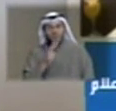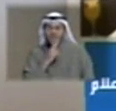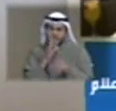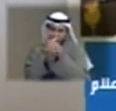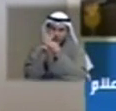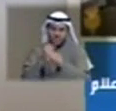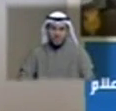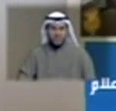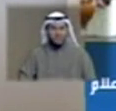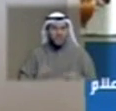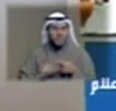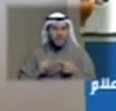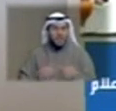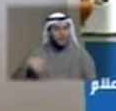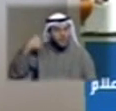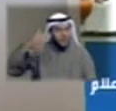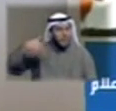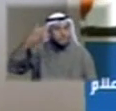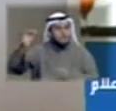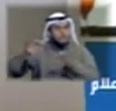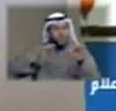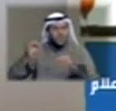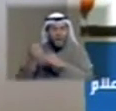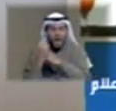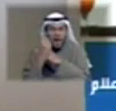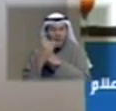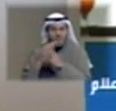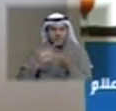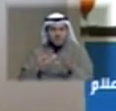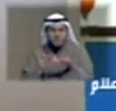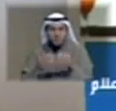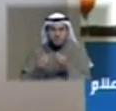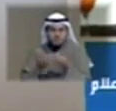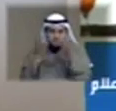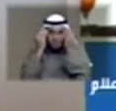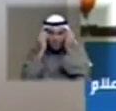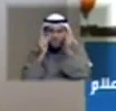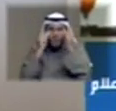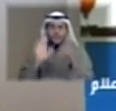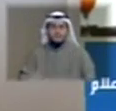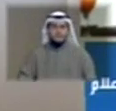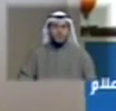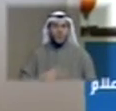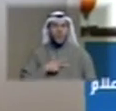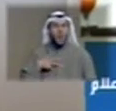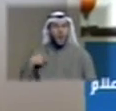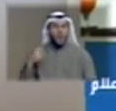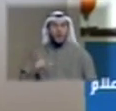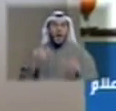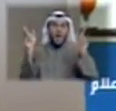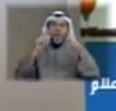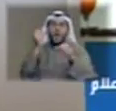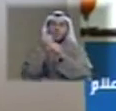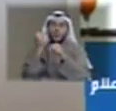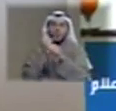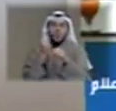للتخطيط من خلال ما نستلمه من داتا ومعلومات في شأن الإرشاد. أيضا وزارة الإعلام تقوم بدعم كبير